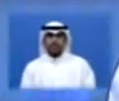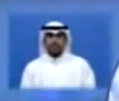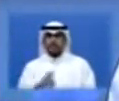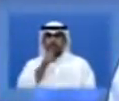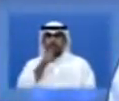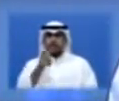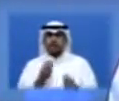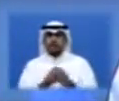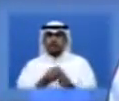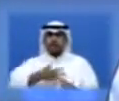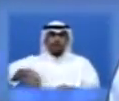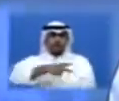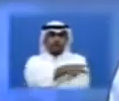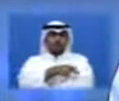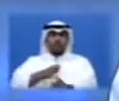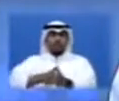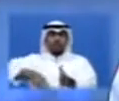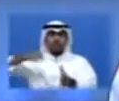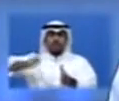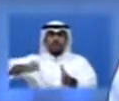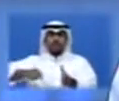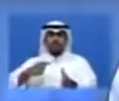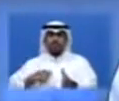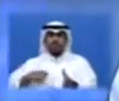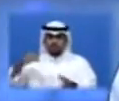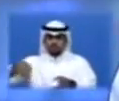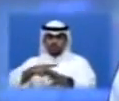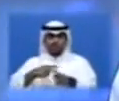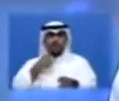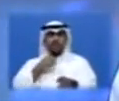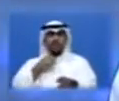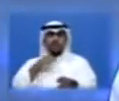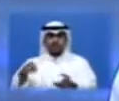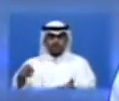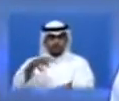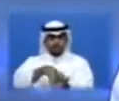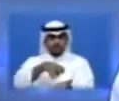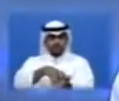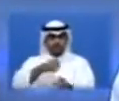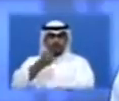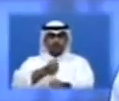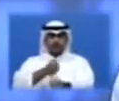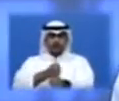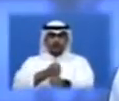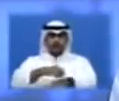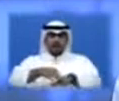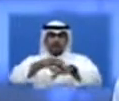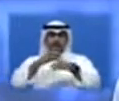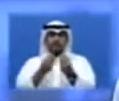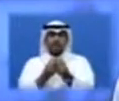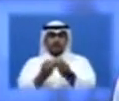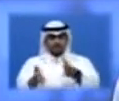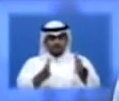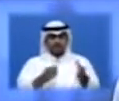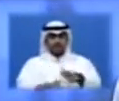أشاد عدد من نواب مجلس الأمة بتسمية دولة الكويت مركزا للعمل الإنساني وبتسمية حضرة